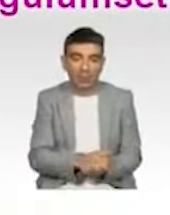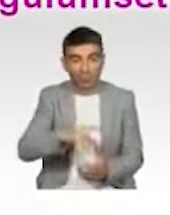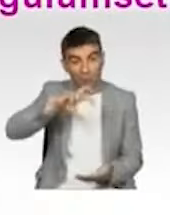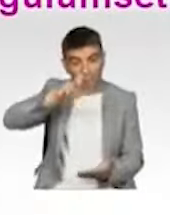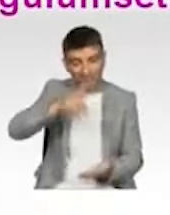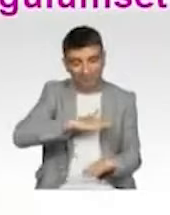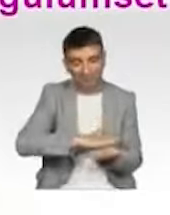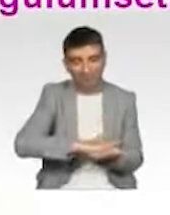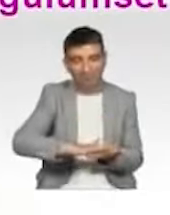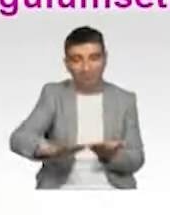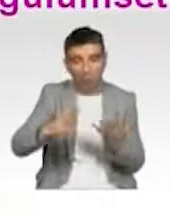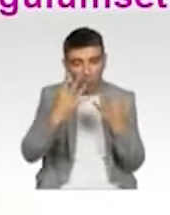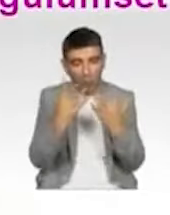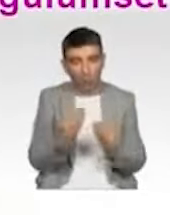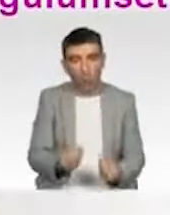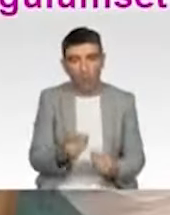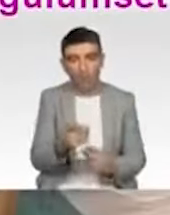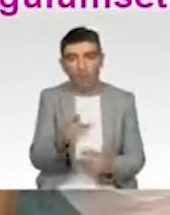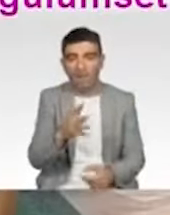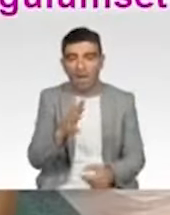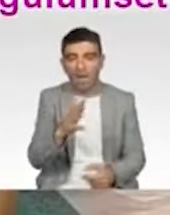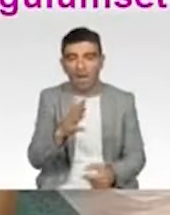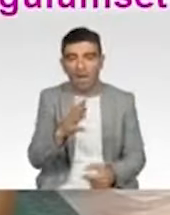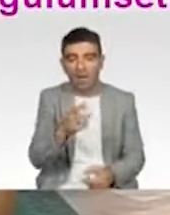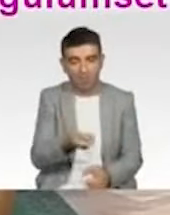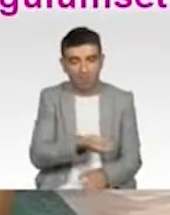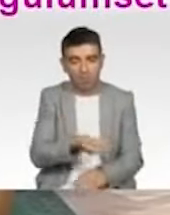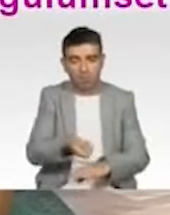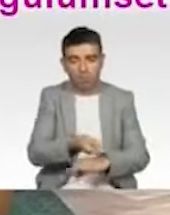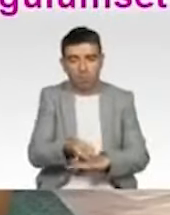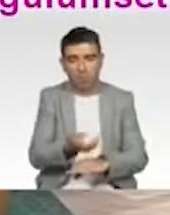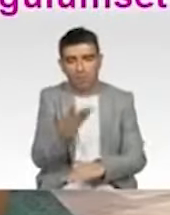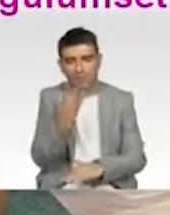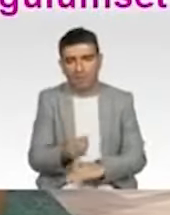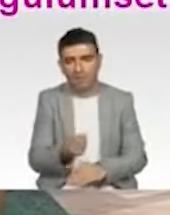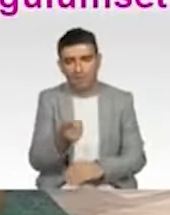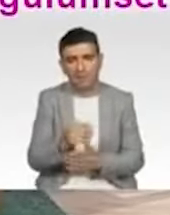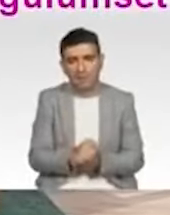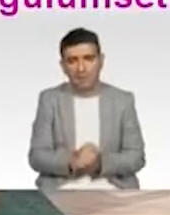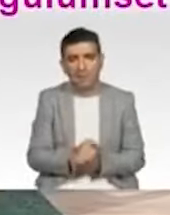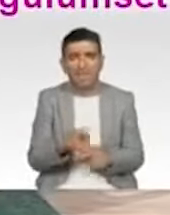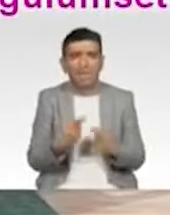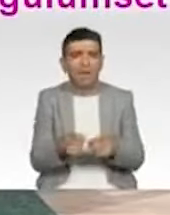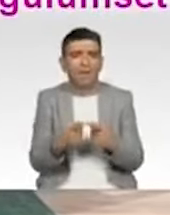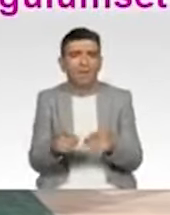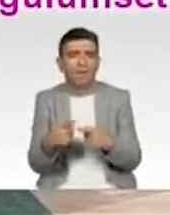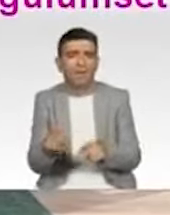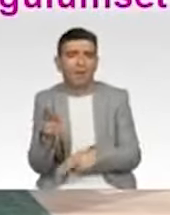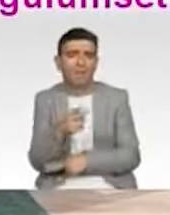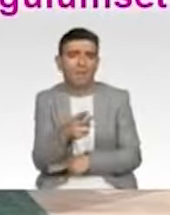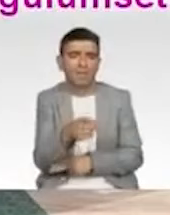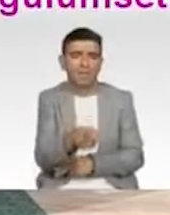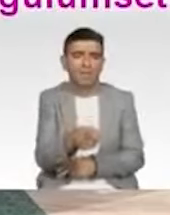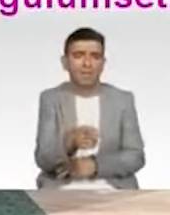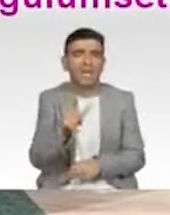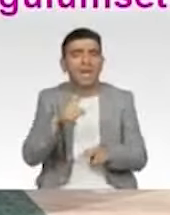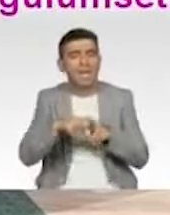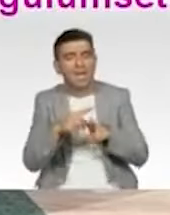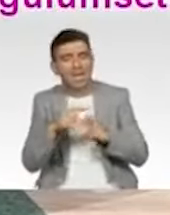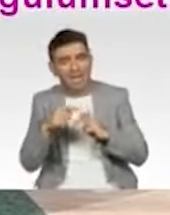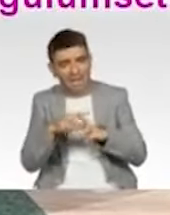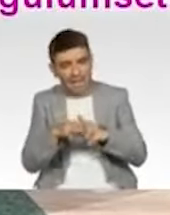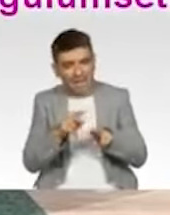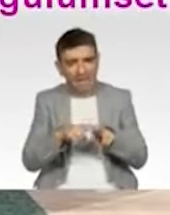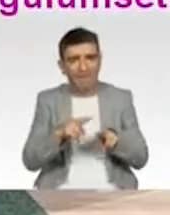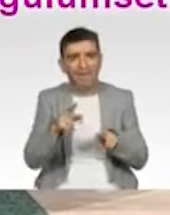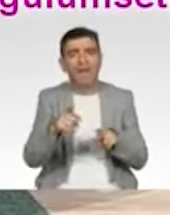Şey, domates gibi. Güneşte ve bazen dumanda kurutuyorlar. Ne balığı? Ne balığı? Yani bir sürü farklı farklı balıklar işte. Levrek olsun, çukra